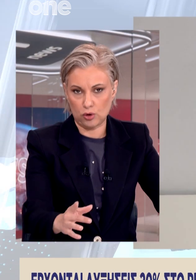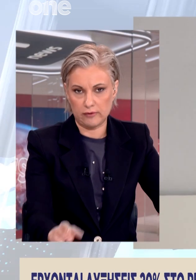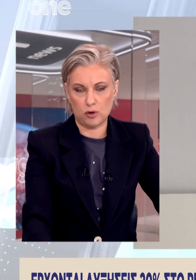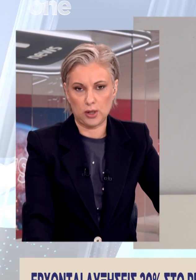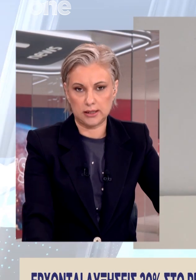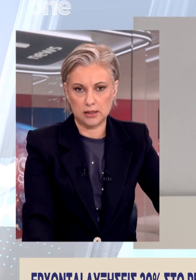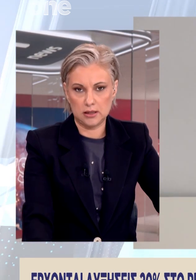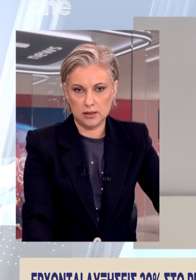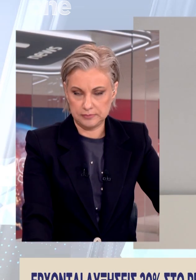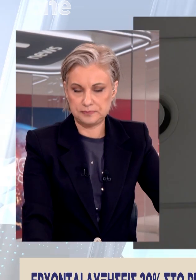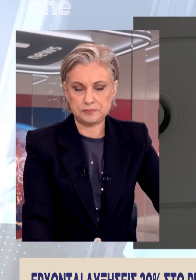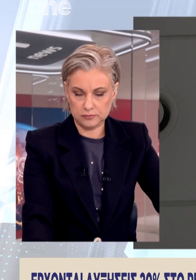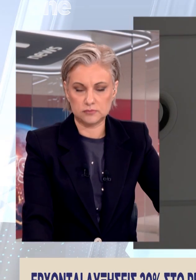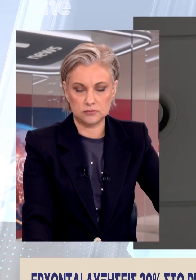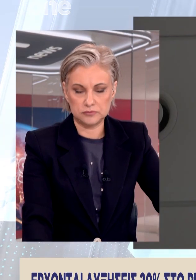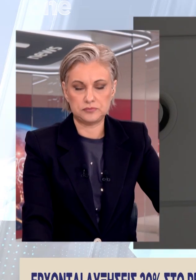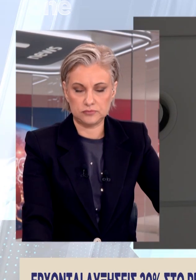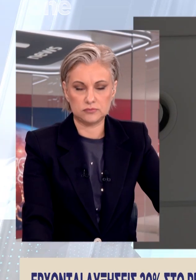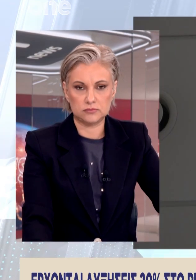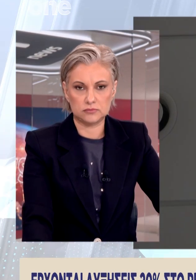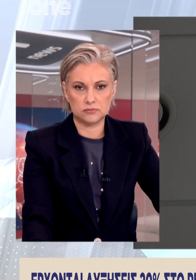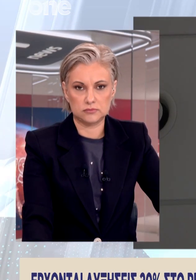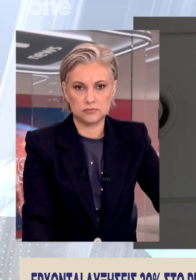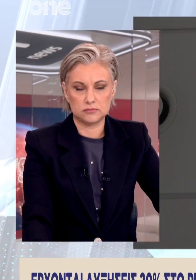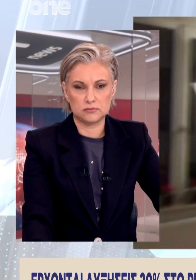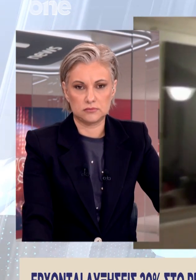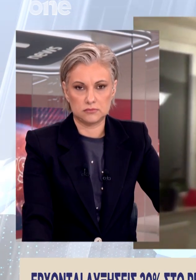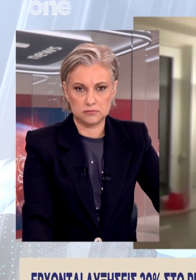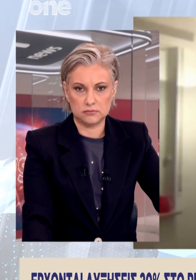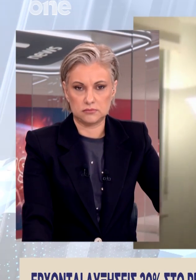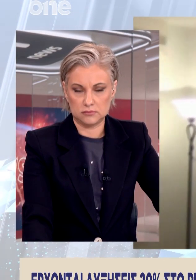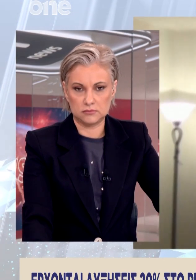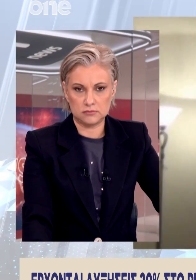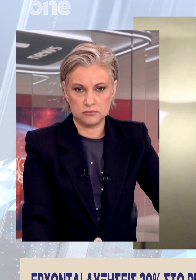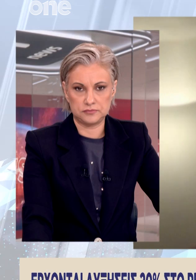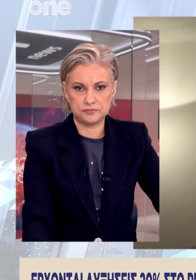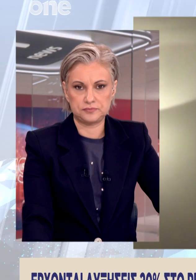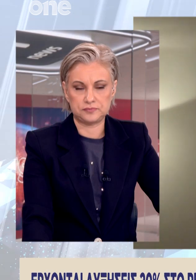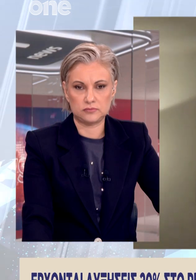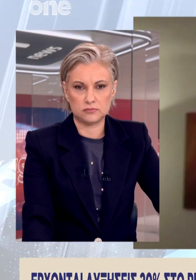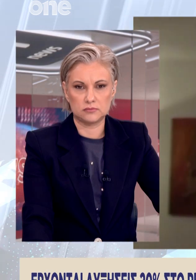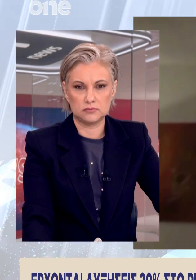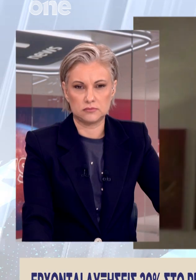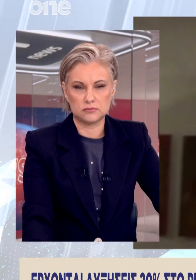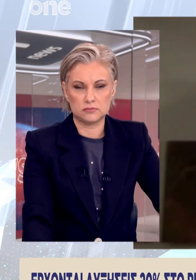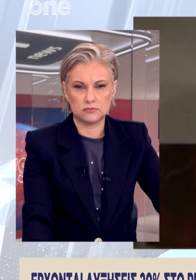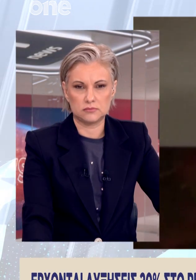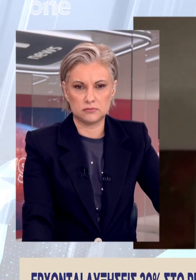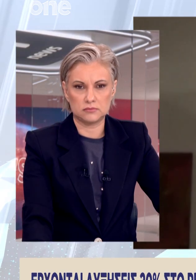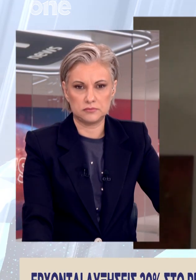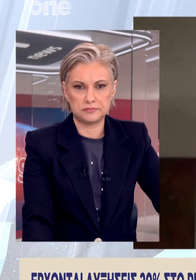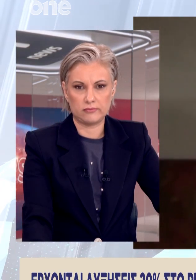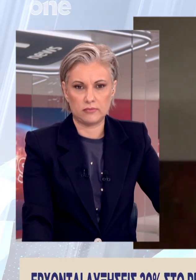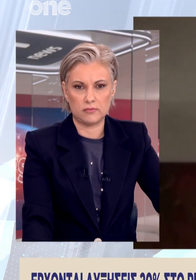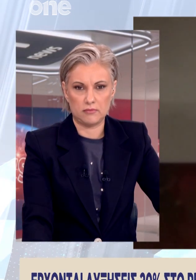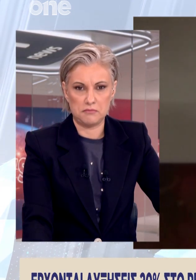100 ευρώ που λέτε. Ναι, δεν έχει σημασία. Λέω, η μέση τιμή θα κλείσει γύρω στα 100, 99,5, 100, 100 και κάτι.